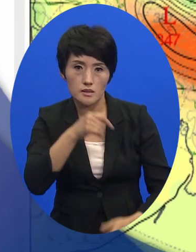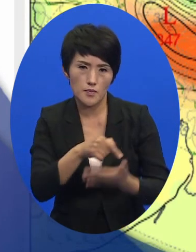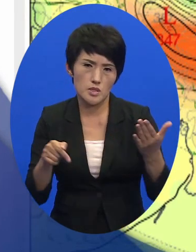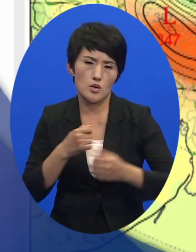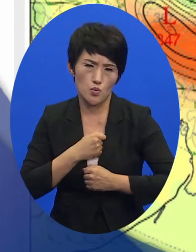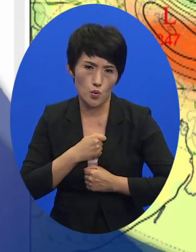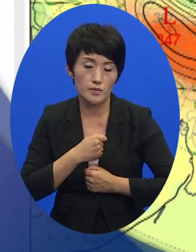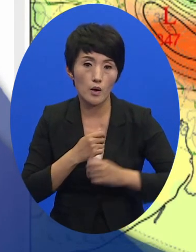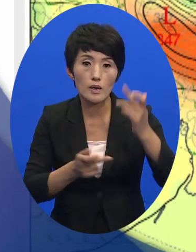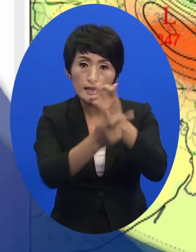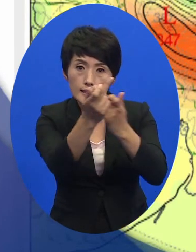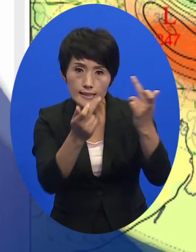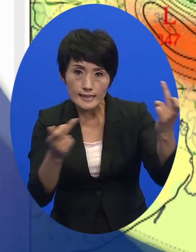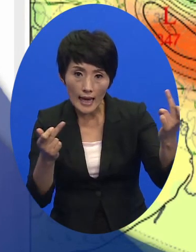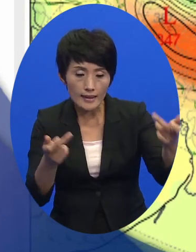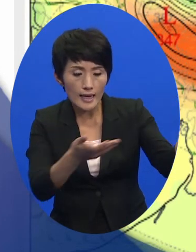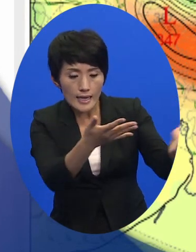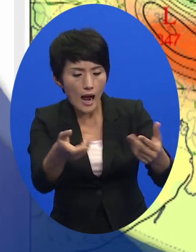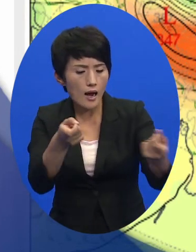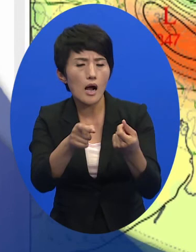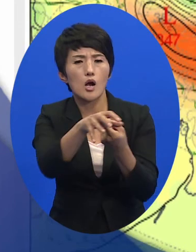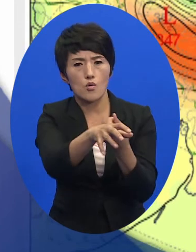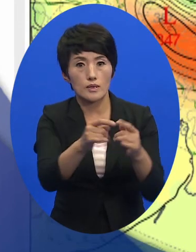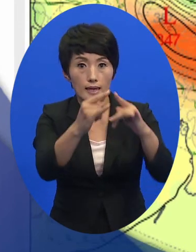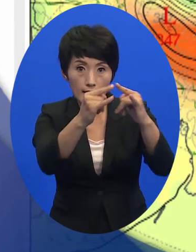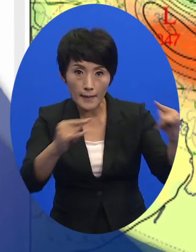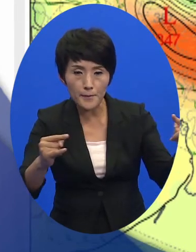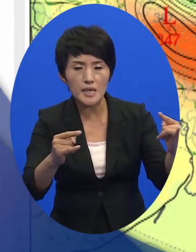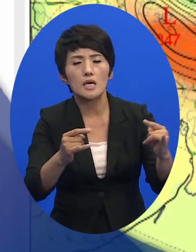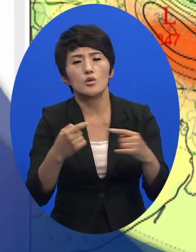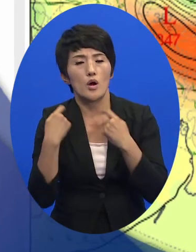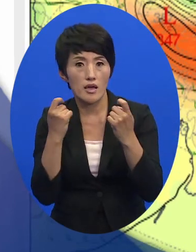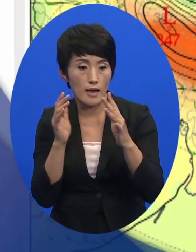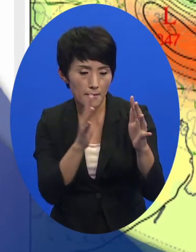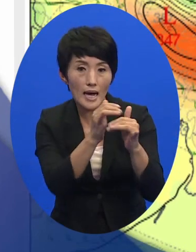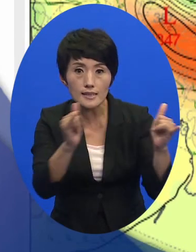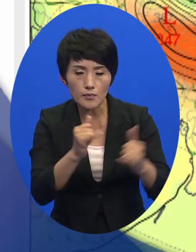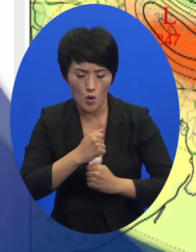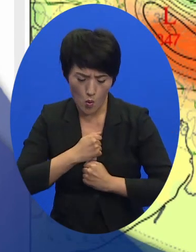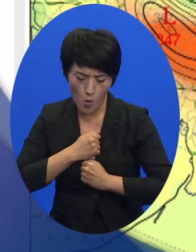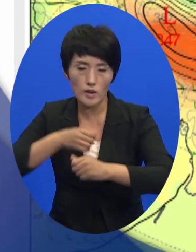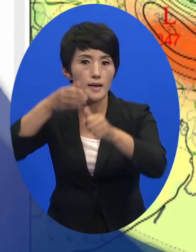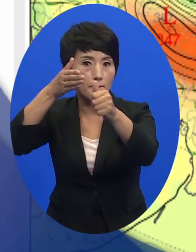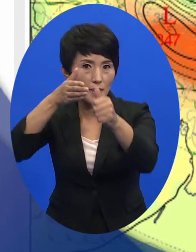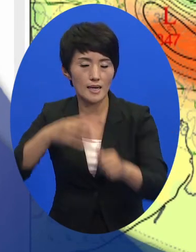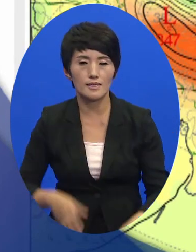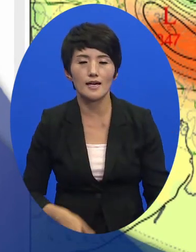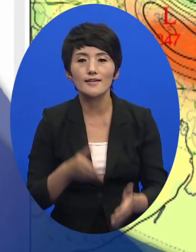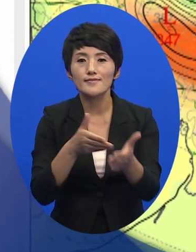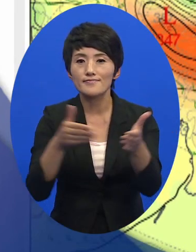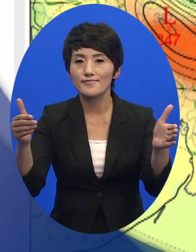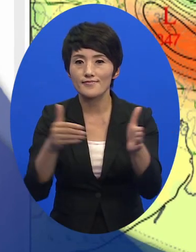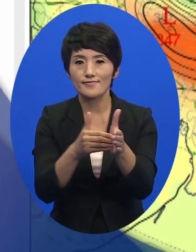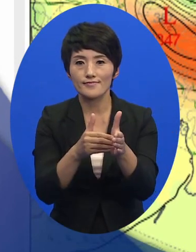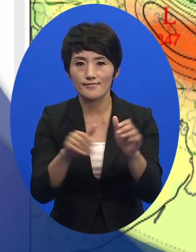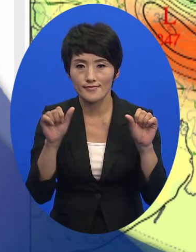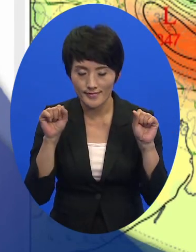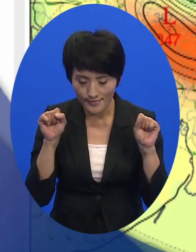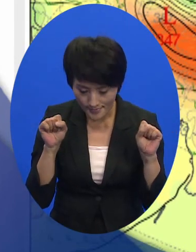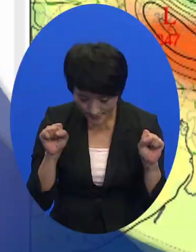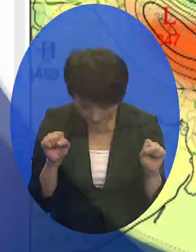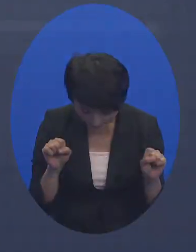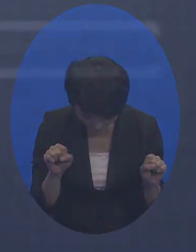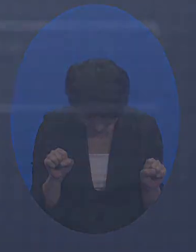강가에서 야영하는 비서 것들도 안전사고에 각별히 유의하시기 바랍니다 지금까지 기상청에서 전해